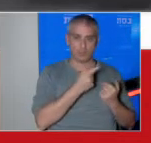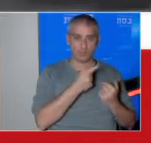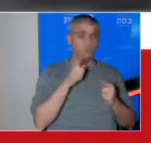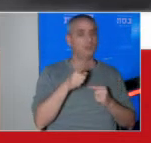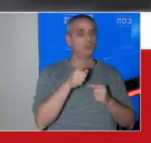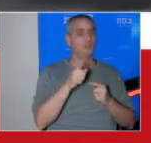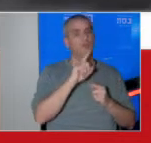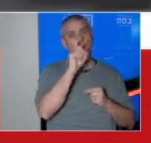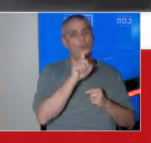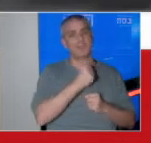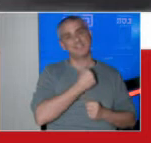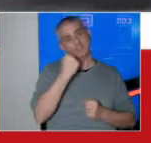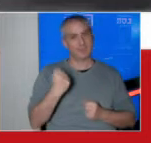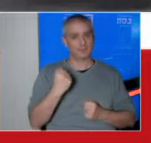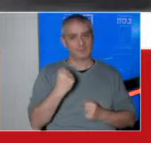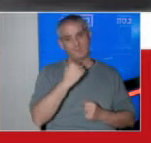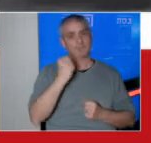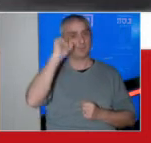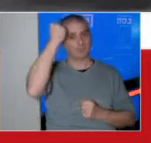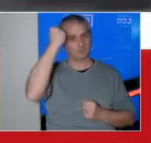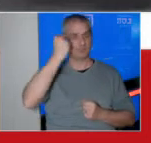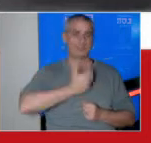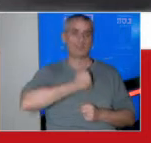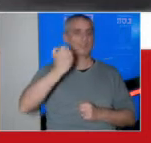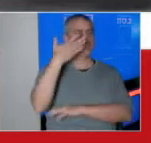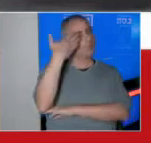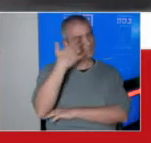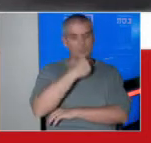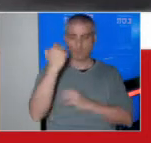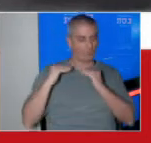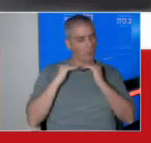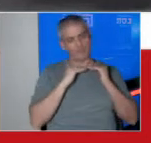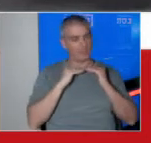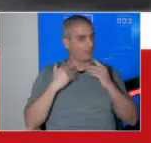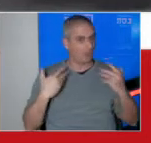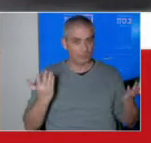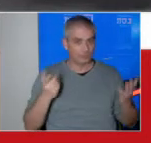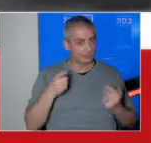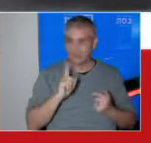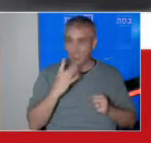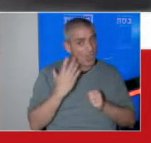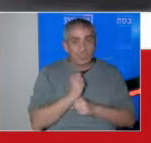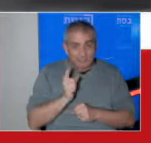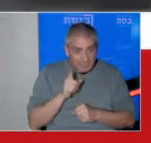שהיא כולה ימנית, ימנית ציונית, ימנית לאומית, ימנית הומוגנית, מה שזה לא יהיה, וזה